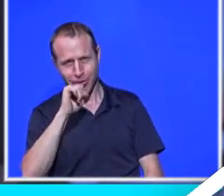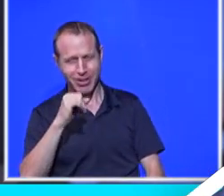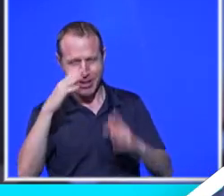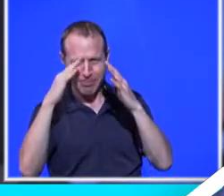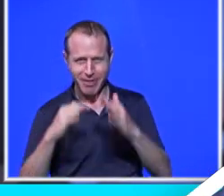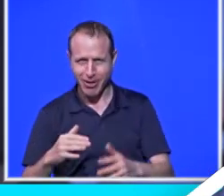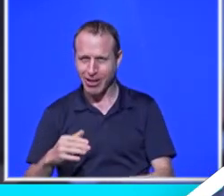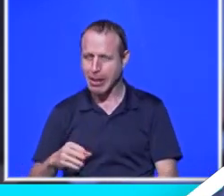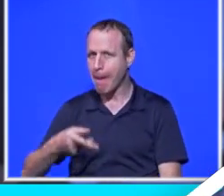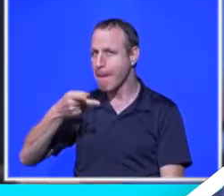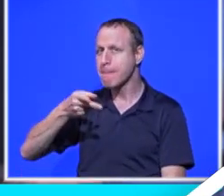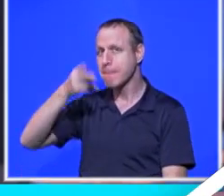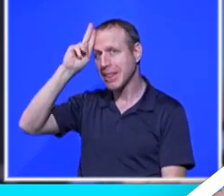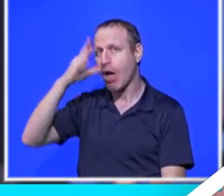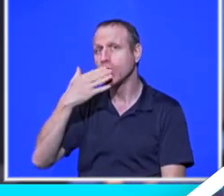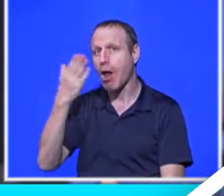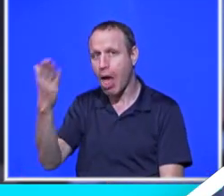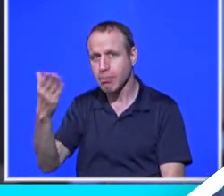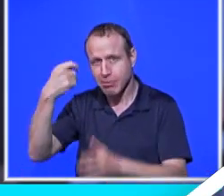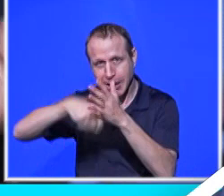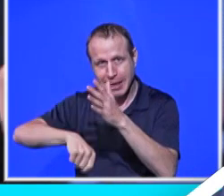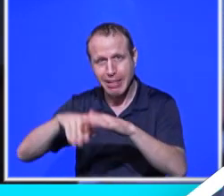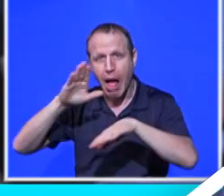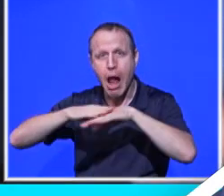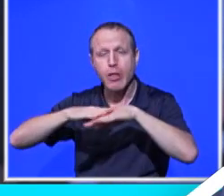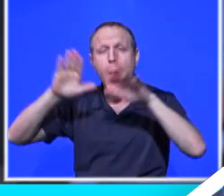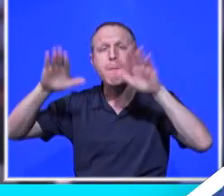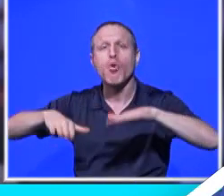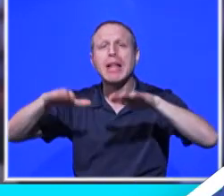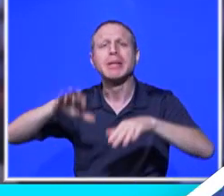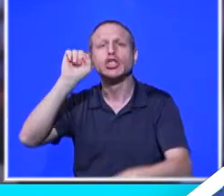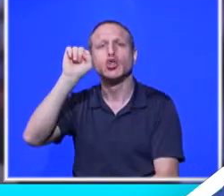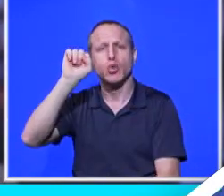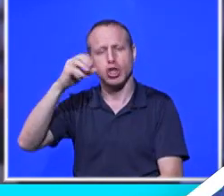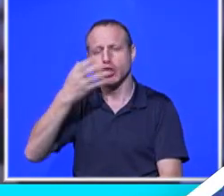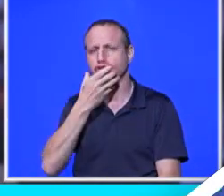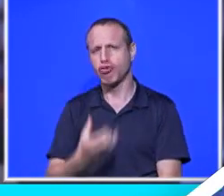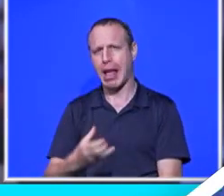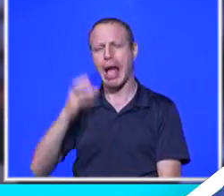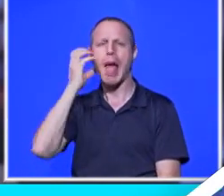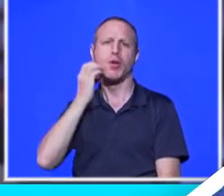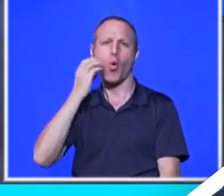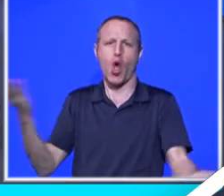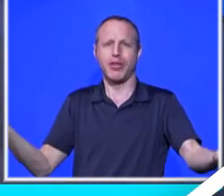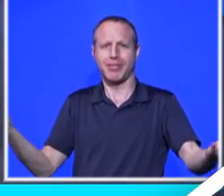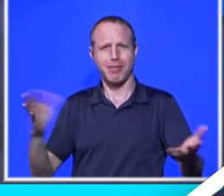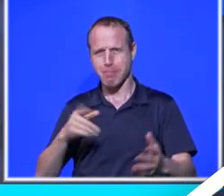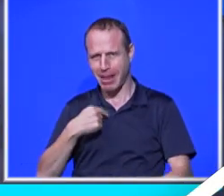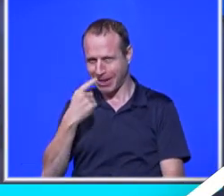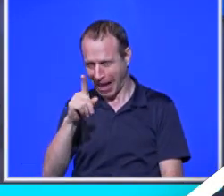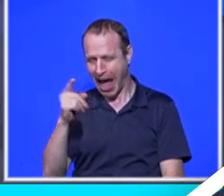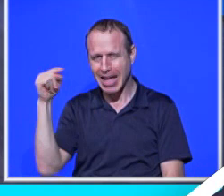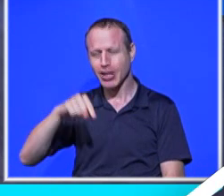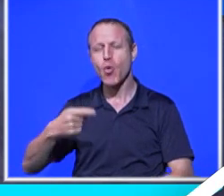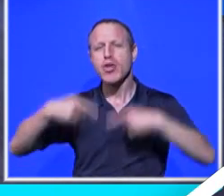בבעלת, וביתר ירושלים, נקנית על ידי מוסלמי סוני, שייח מהאמירויות. אני אגיד לך, הגיעו